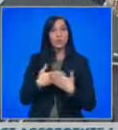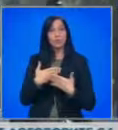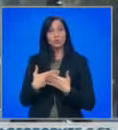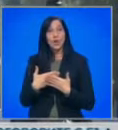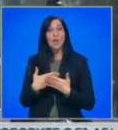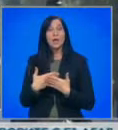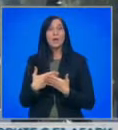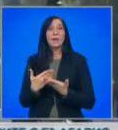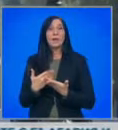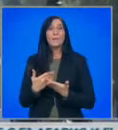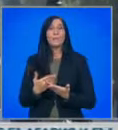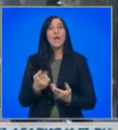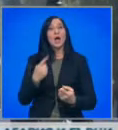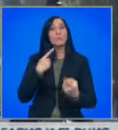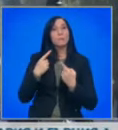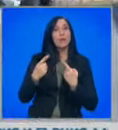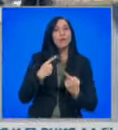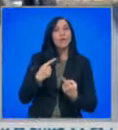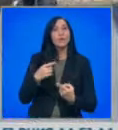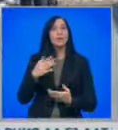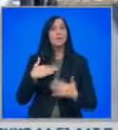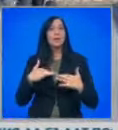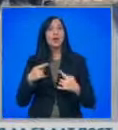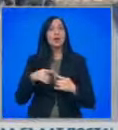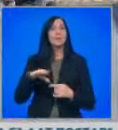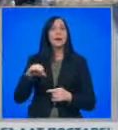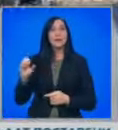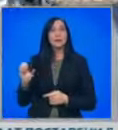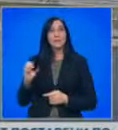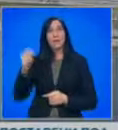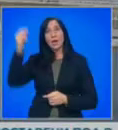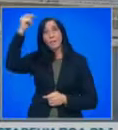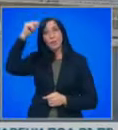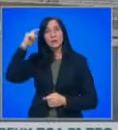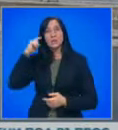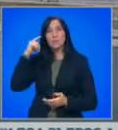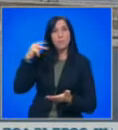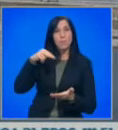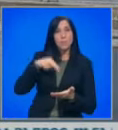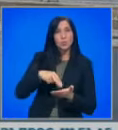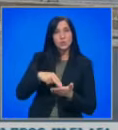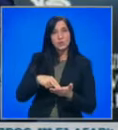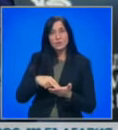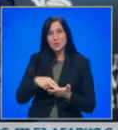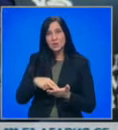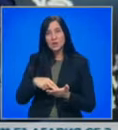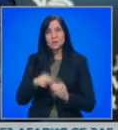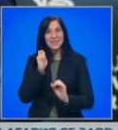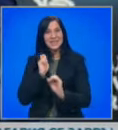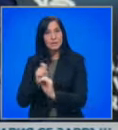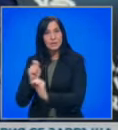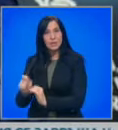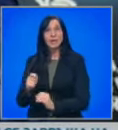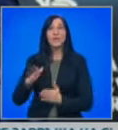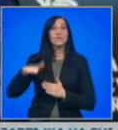отношение на пристъпните преговори на Македония към Европейския съюз. Българските позиции се зацементирани. Външният